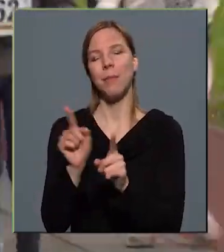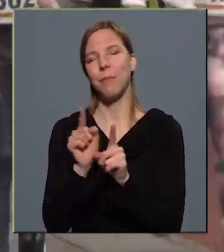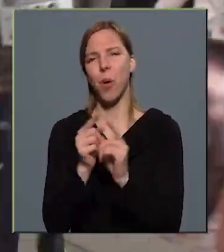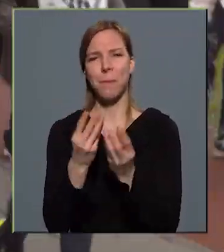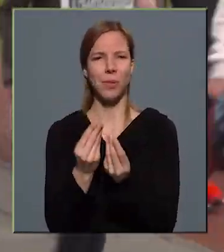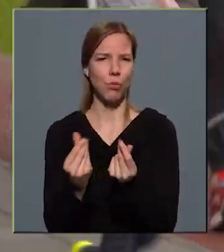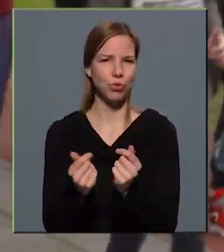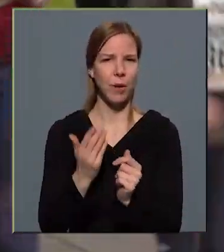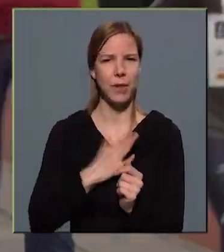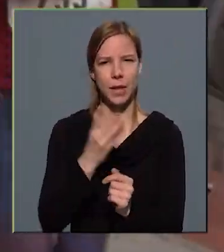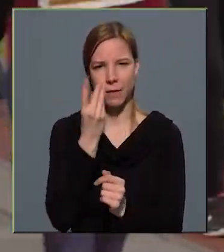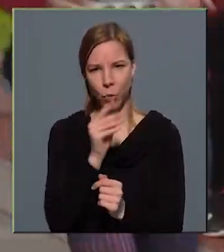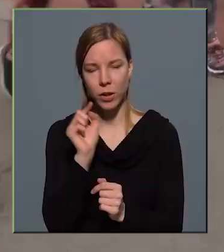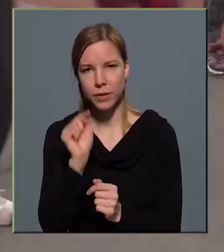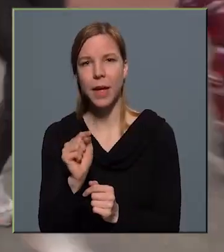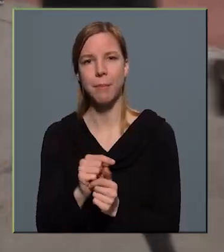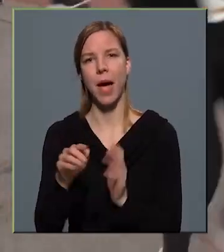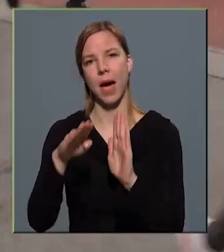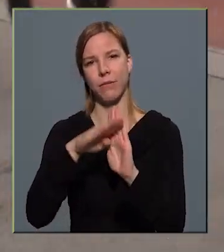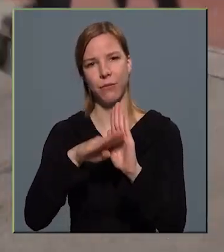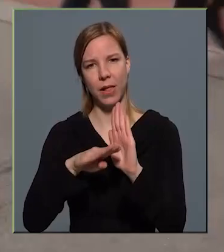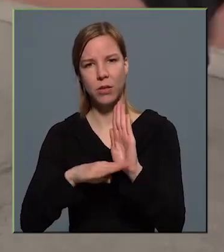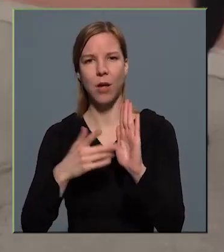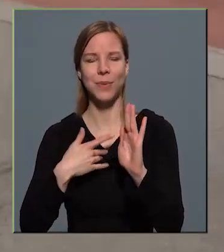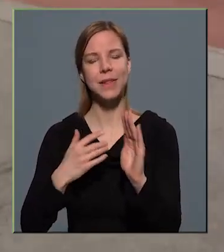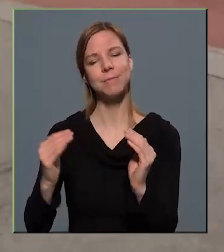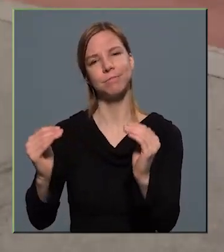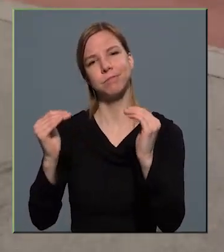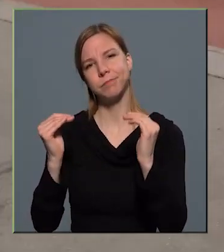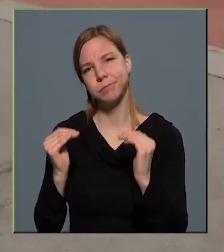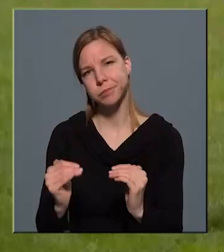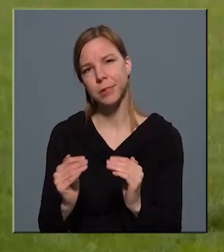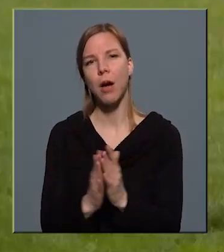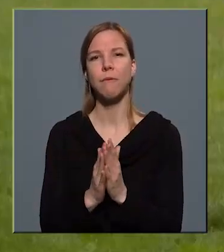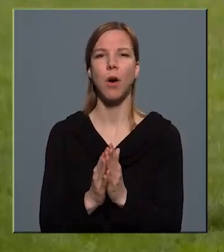de már kín van, a feladatot picit alább adja, vagy esetleg